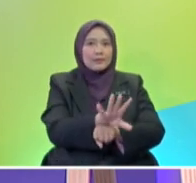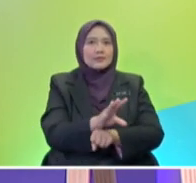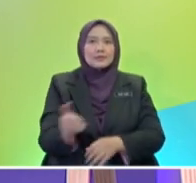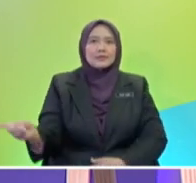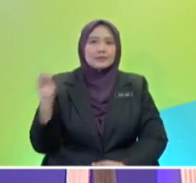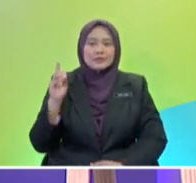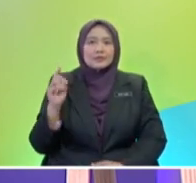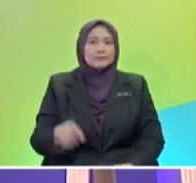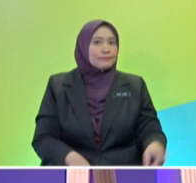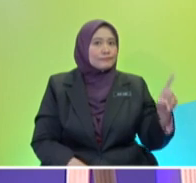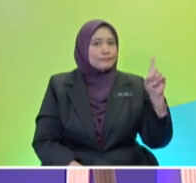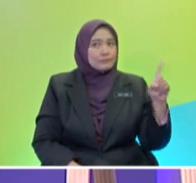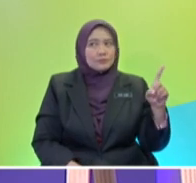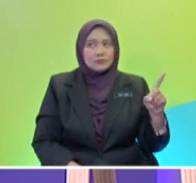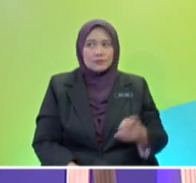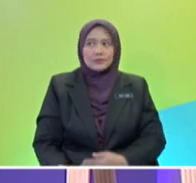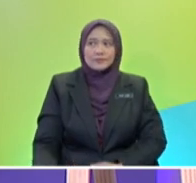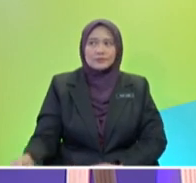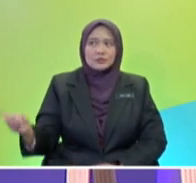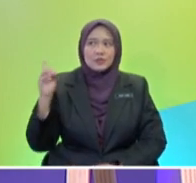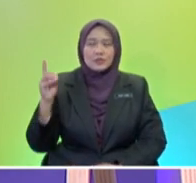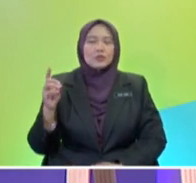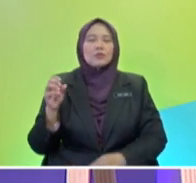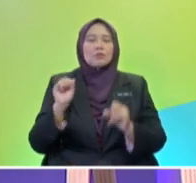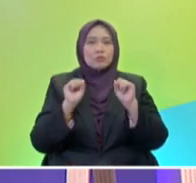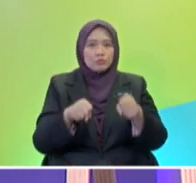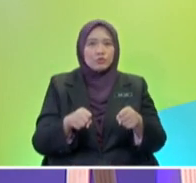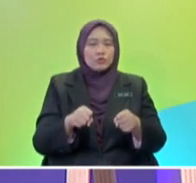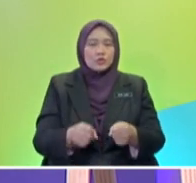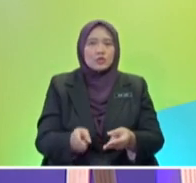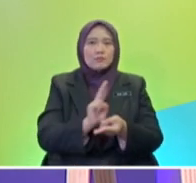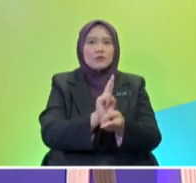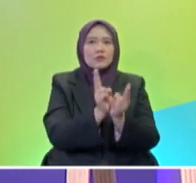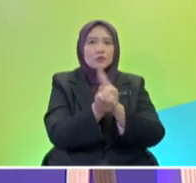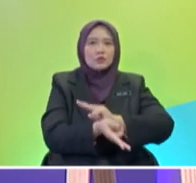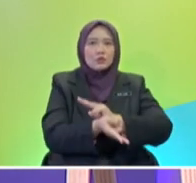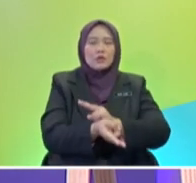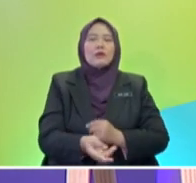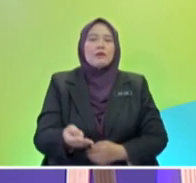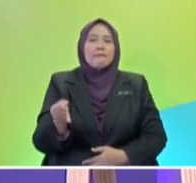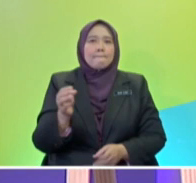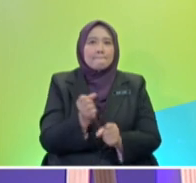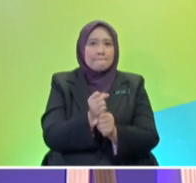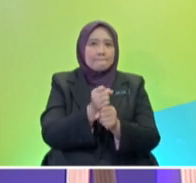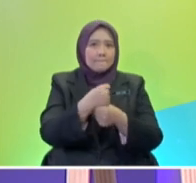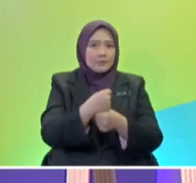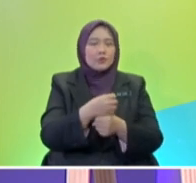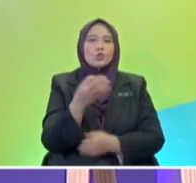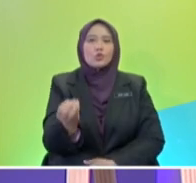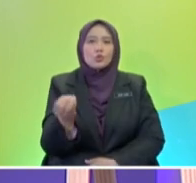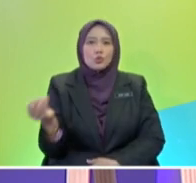yang pertama boleh mengubah bentuk objek Jadi maksudnya